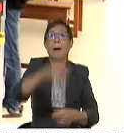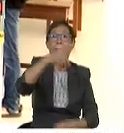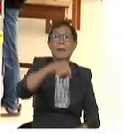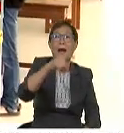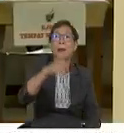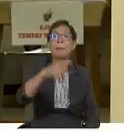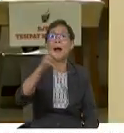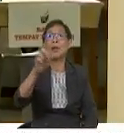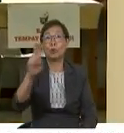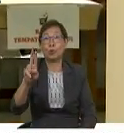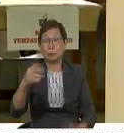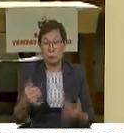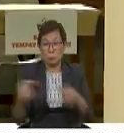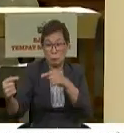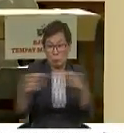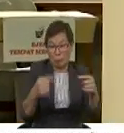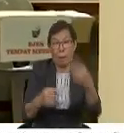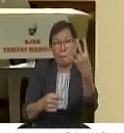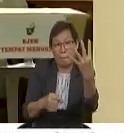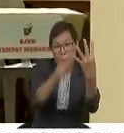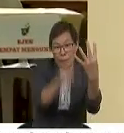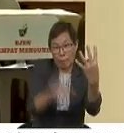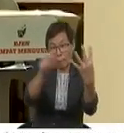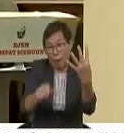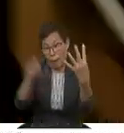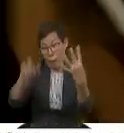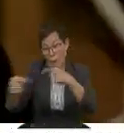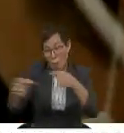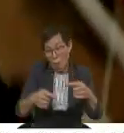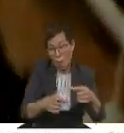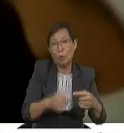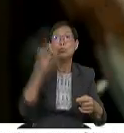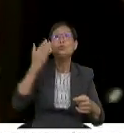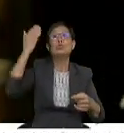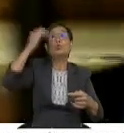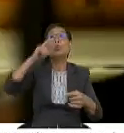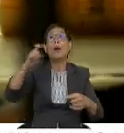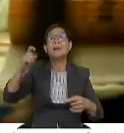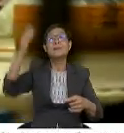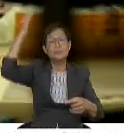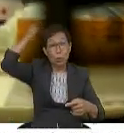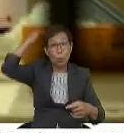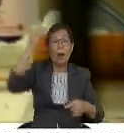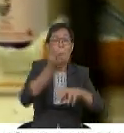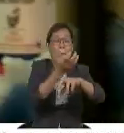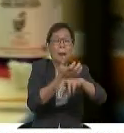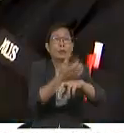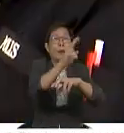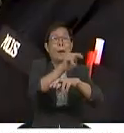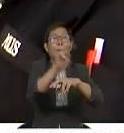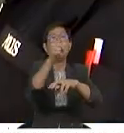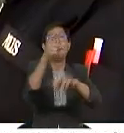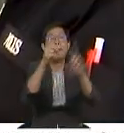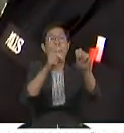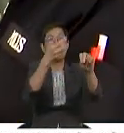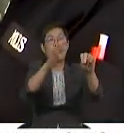akan menyaksikan pertembungan empat penjuru di antara penyandang kerusi Dun N14 Batu Kawar, Dato' Sri